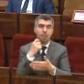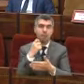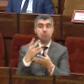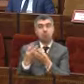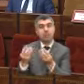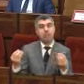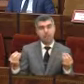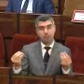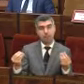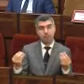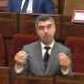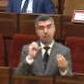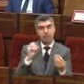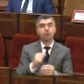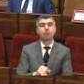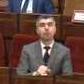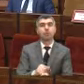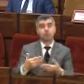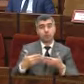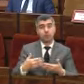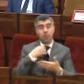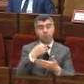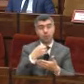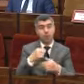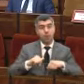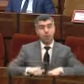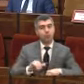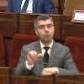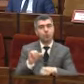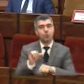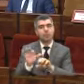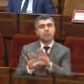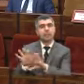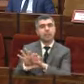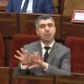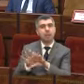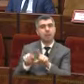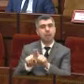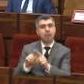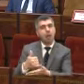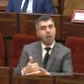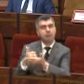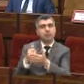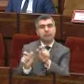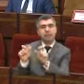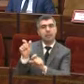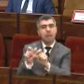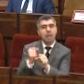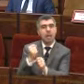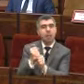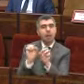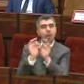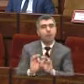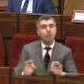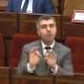يشتغلون أساسا بالليل. لذلك سيد الوزير، نسائلكم عن التدابير التي اتخذتموها أو تنوون اتخاذها لمعالجة